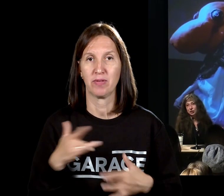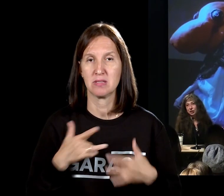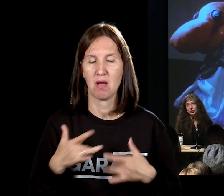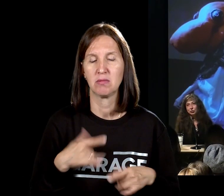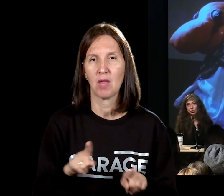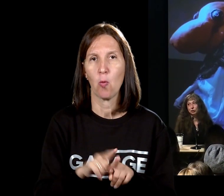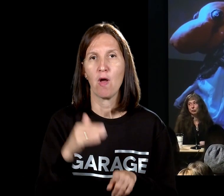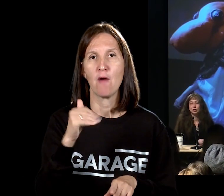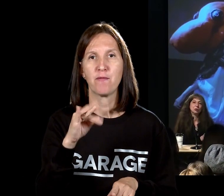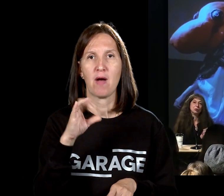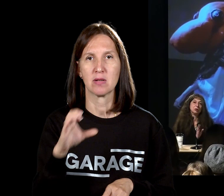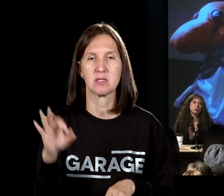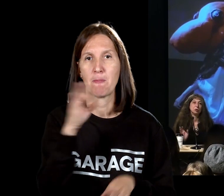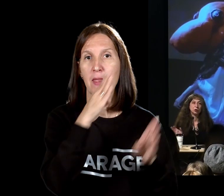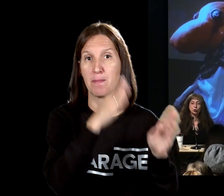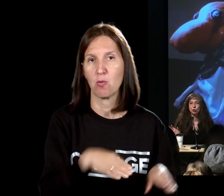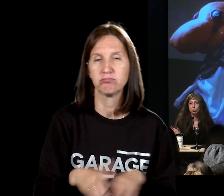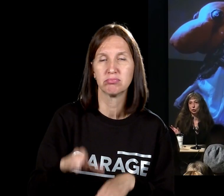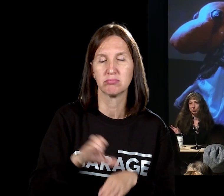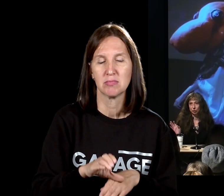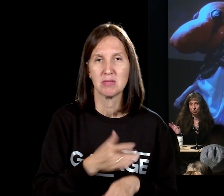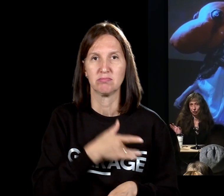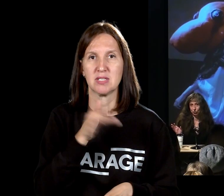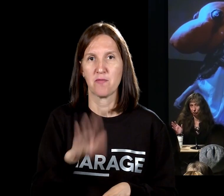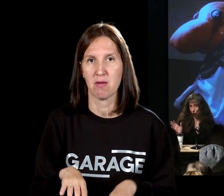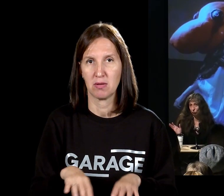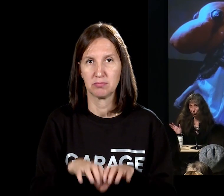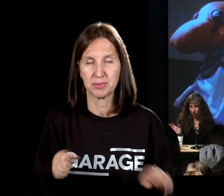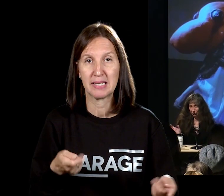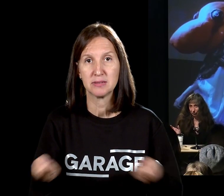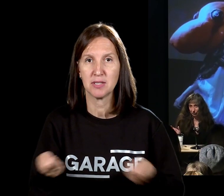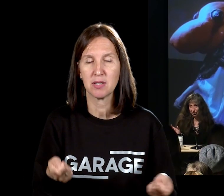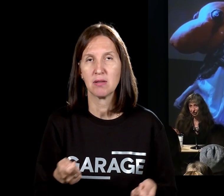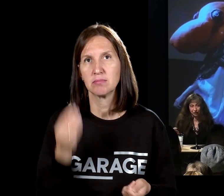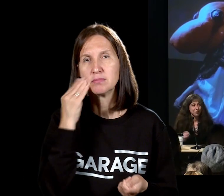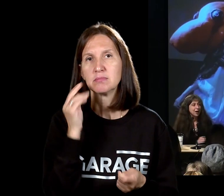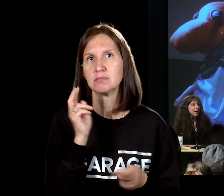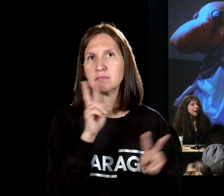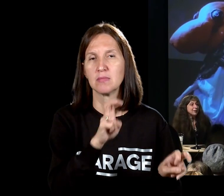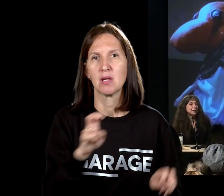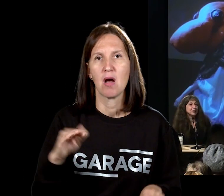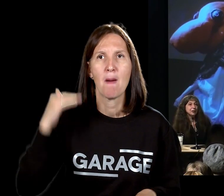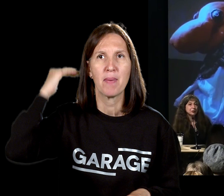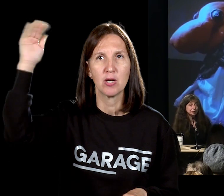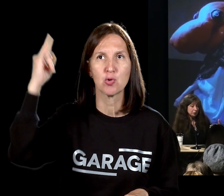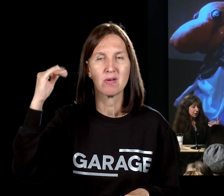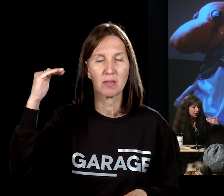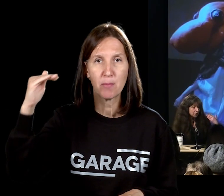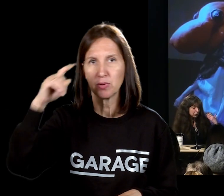про сверхтирана, который одновременно такой большой ребенок, не понимающий чудовищности своих действий. Вот,